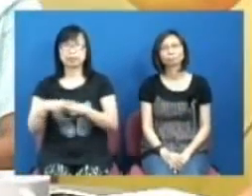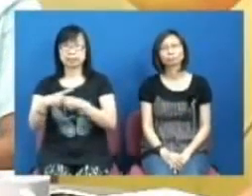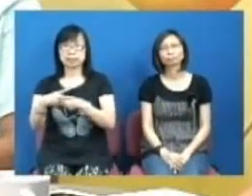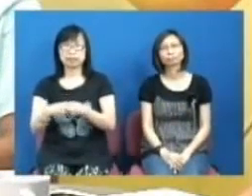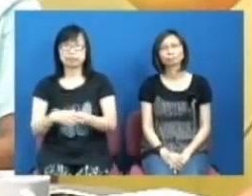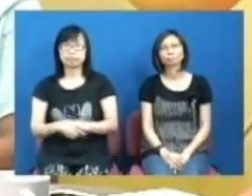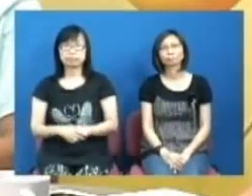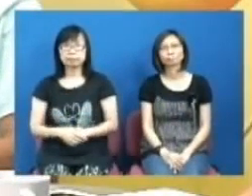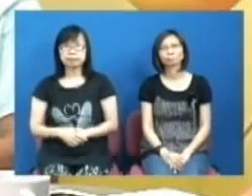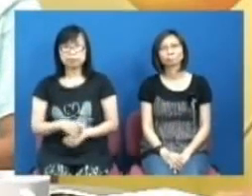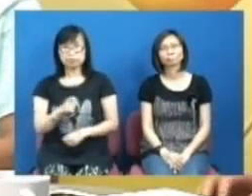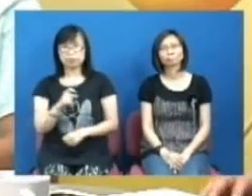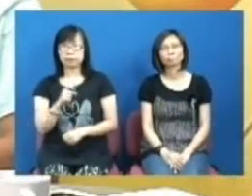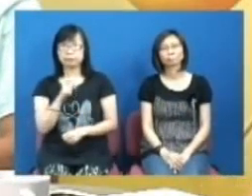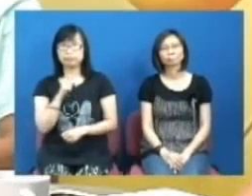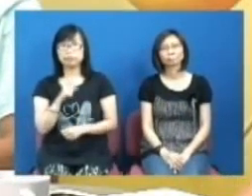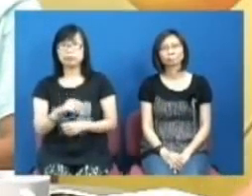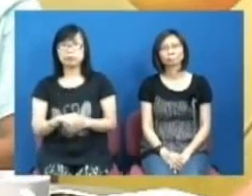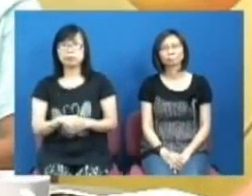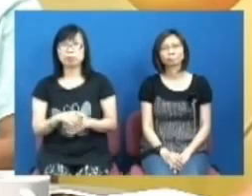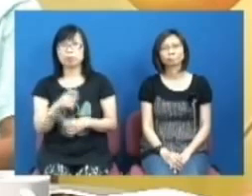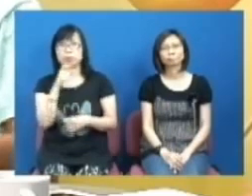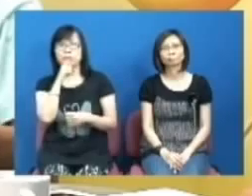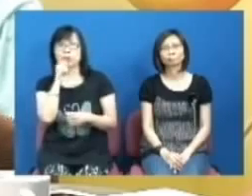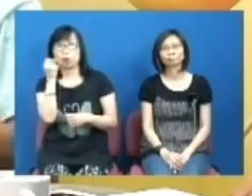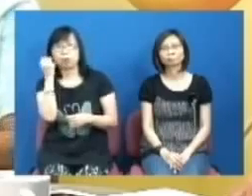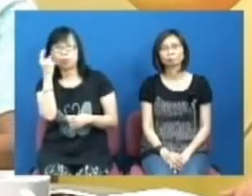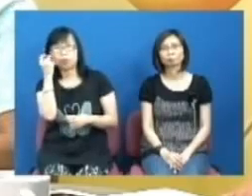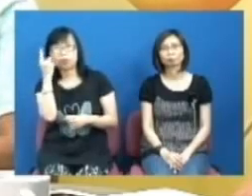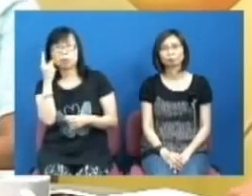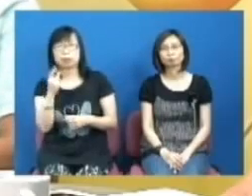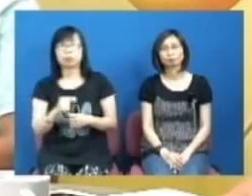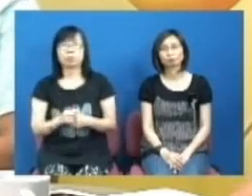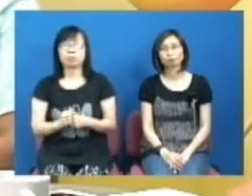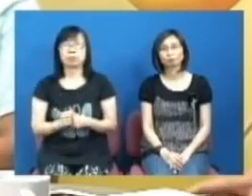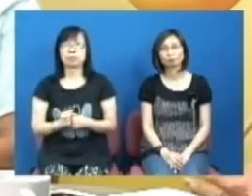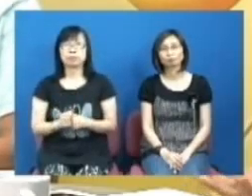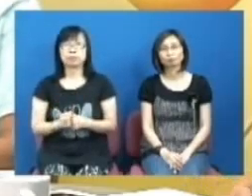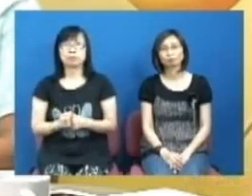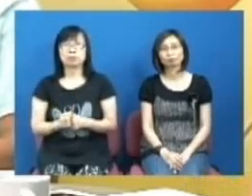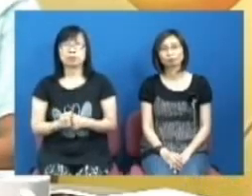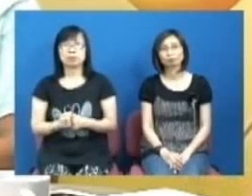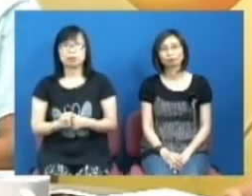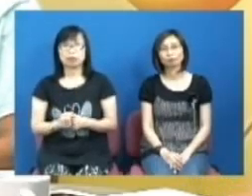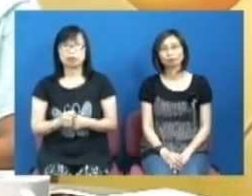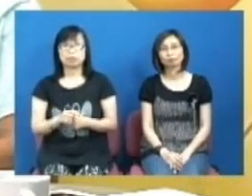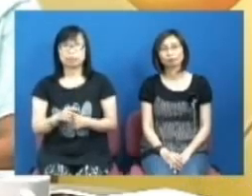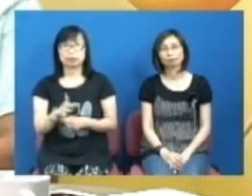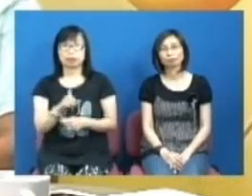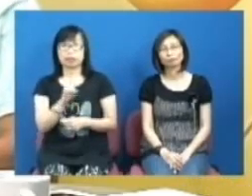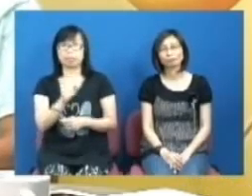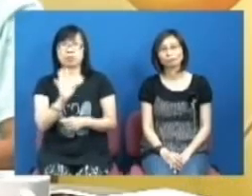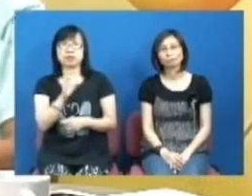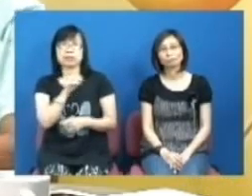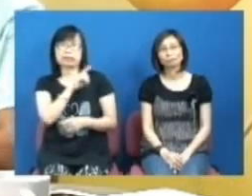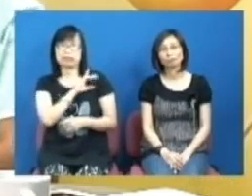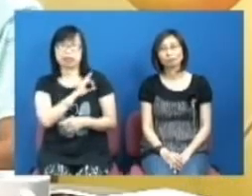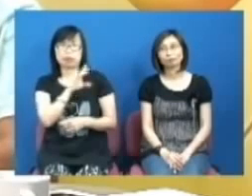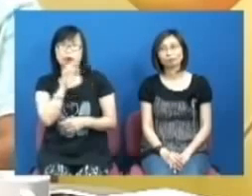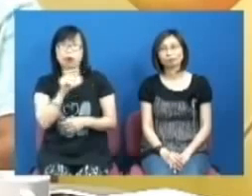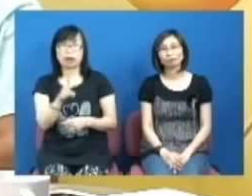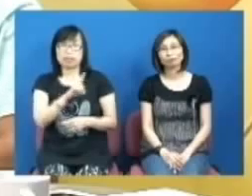係、是有一個好奇怪嘅，即係佢哋。都不能夠自圓其説的，就是而家在我哋